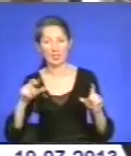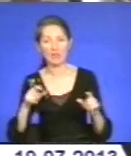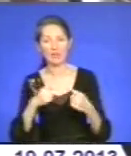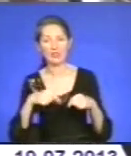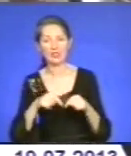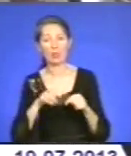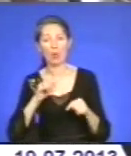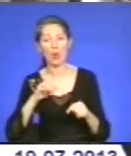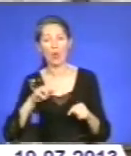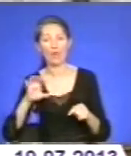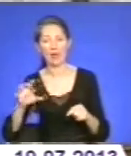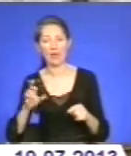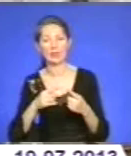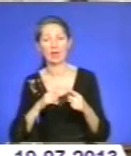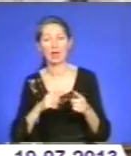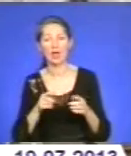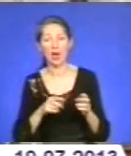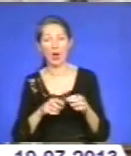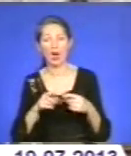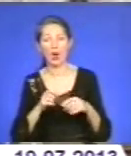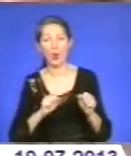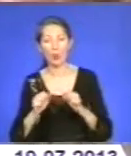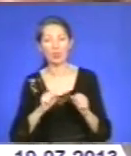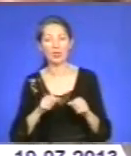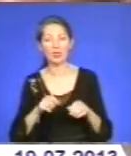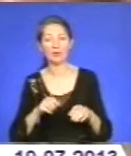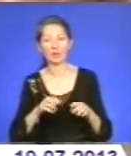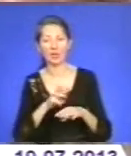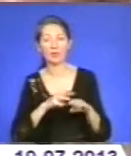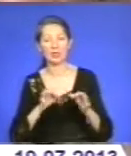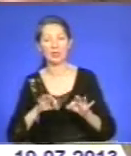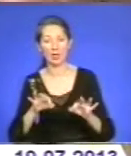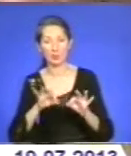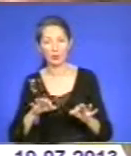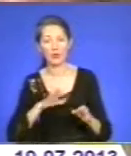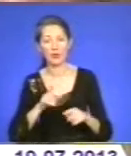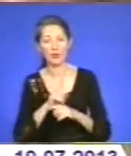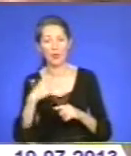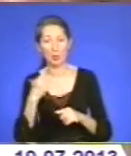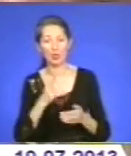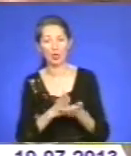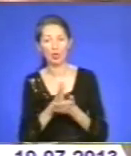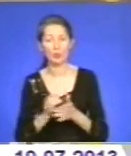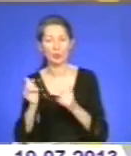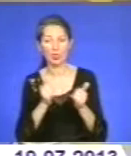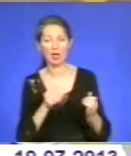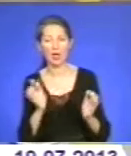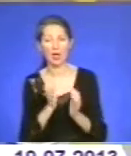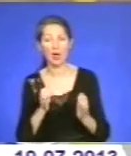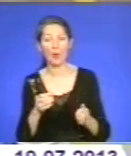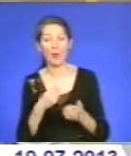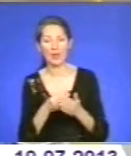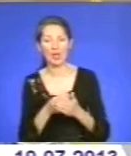управлінь внутрішніх справ на транспорті відбулася у Тернопільській області. Служба матеріального забезпечення дбає про матеріальне, технічне та ресурсне